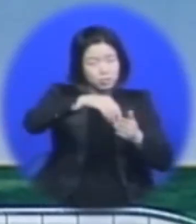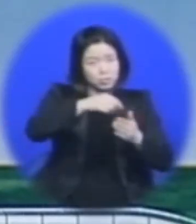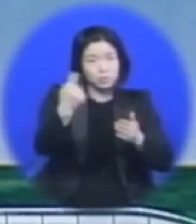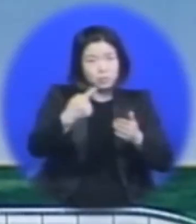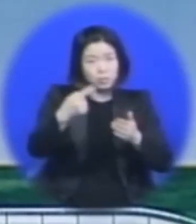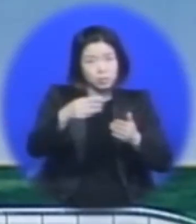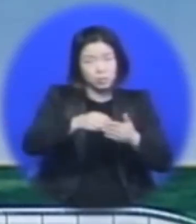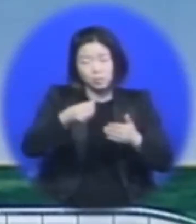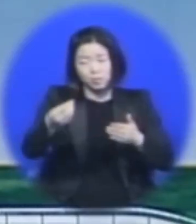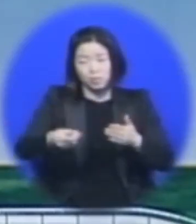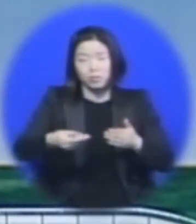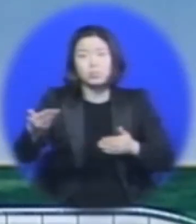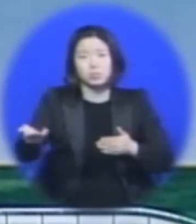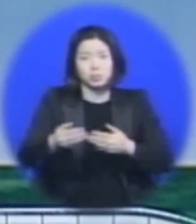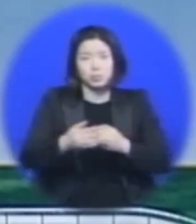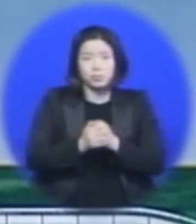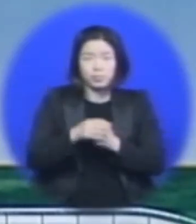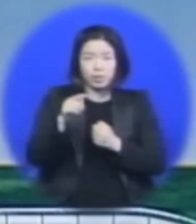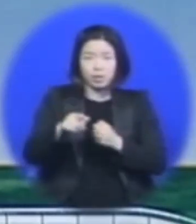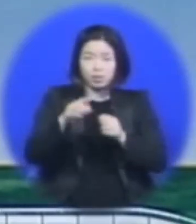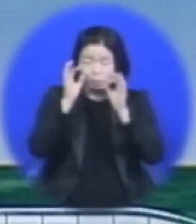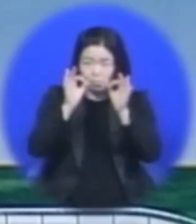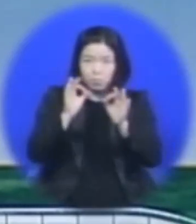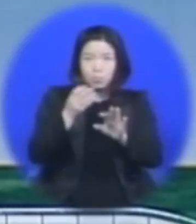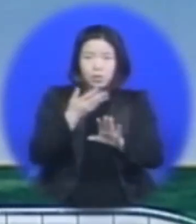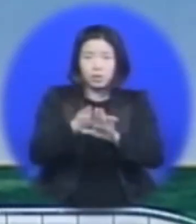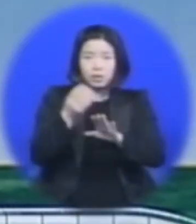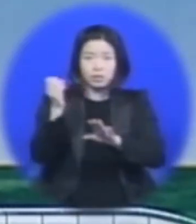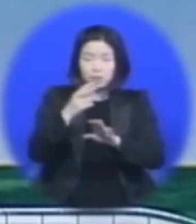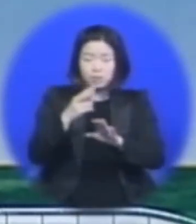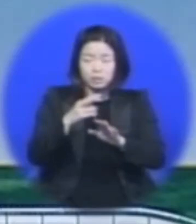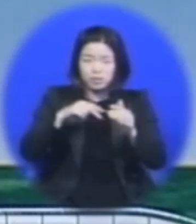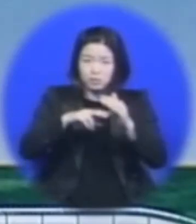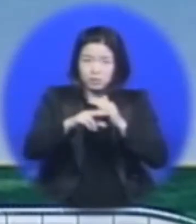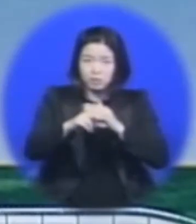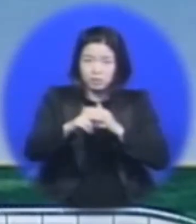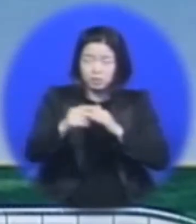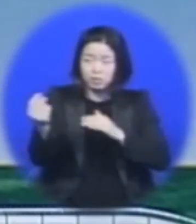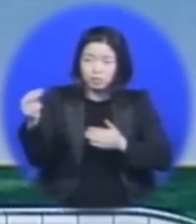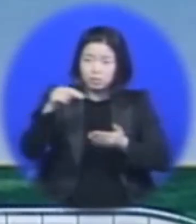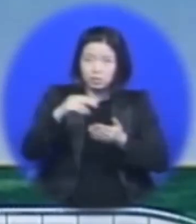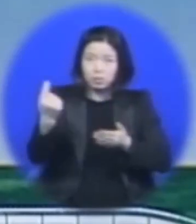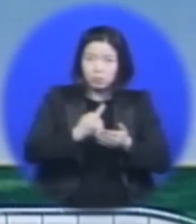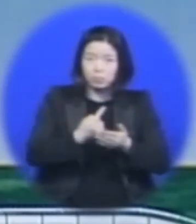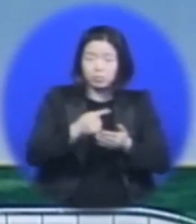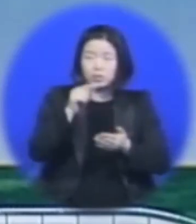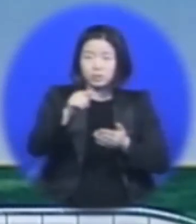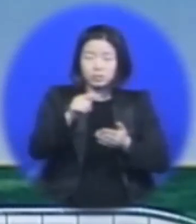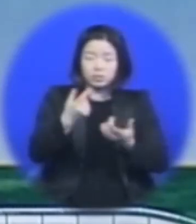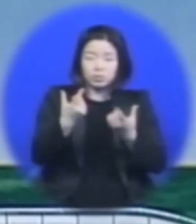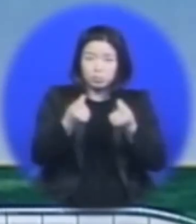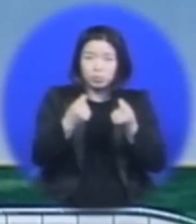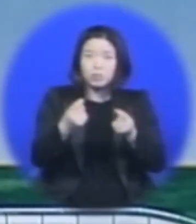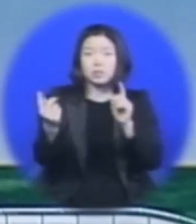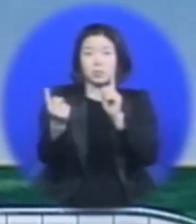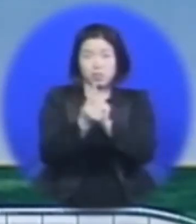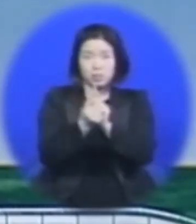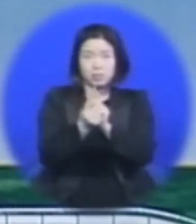주었답니다 일을 보고 다시 지하철을 타고 오는데이 아이를 또 그 열차 안에서